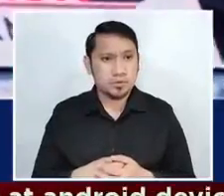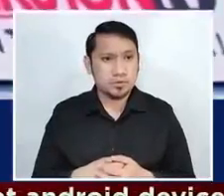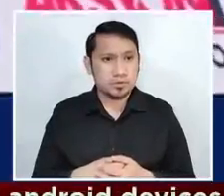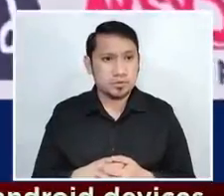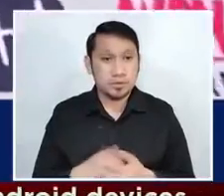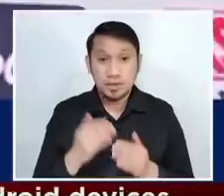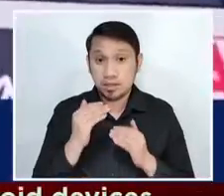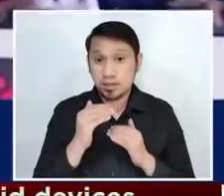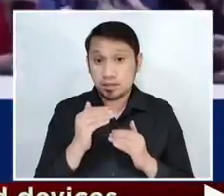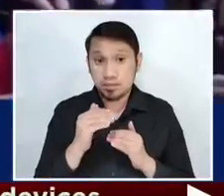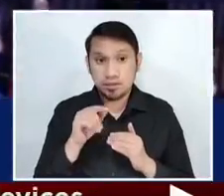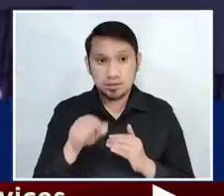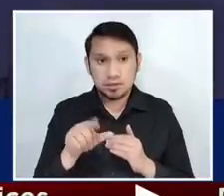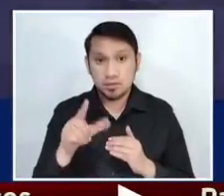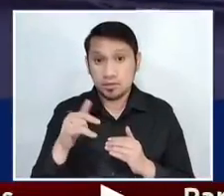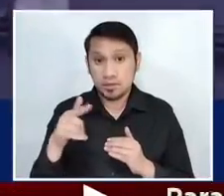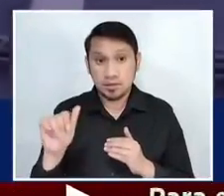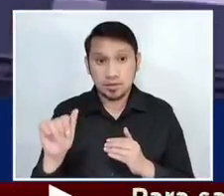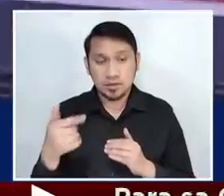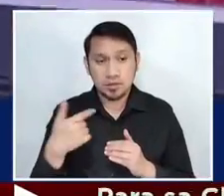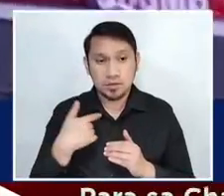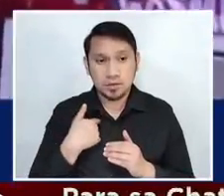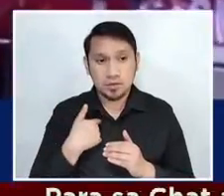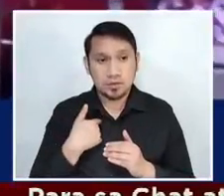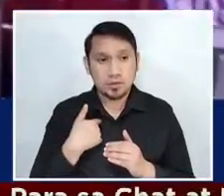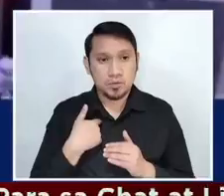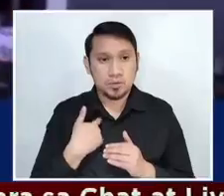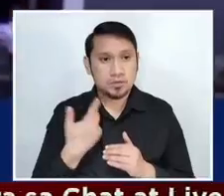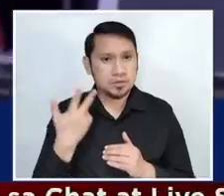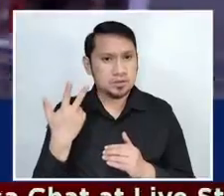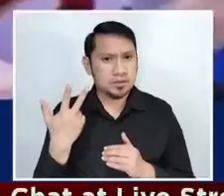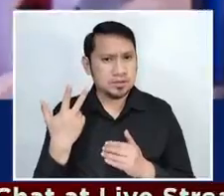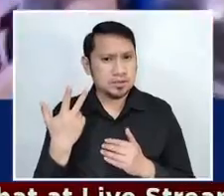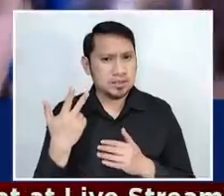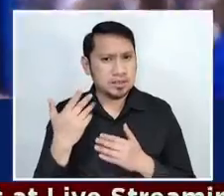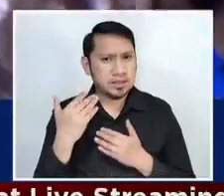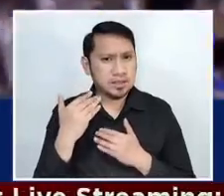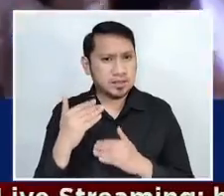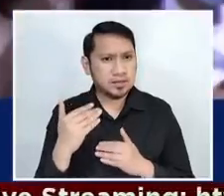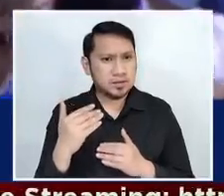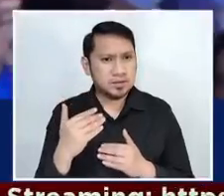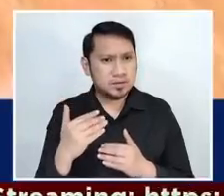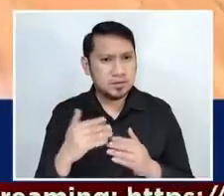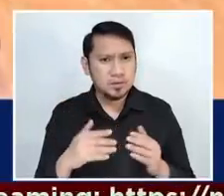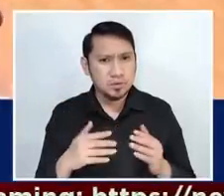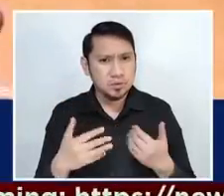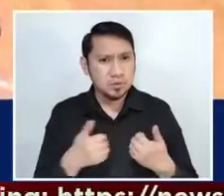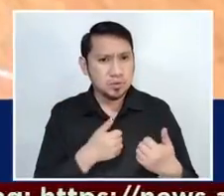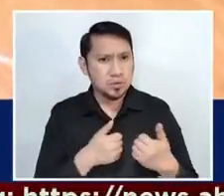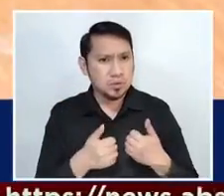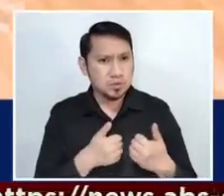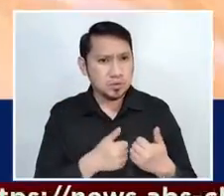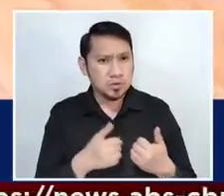Nilimitahan ng tropang Giga ang kanilang turnover sa tatlo lamang para talun ng Veermen sa Game 4 sa score na